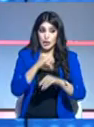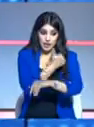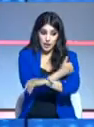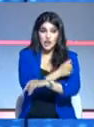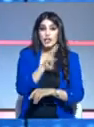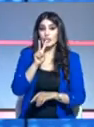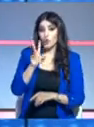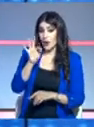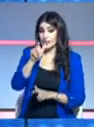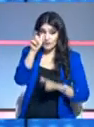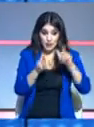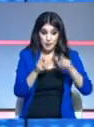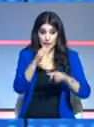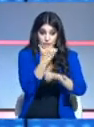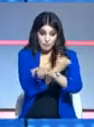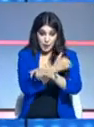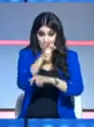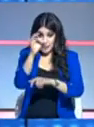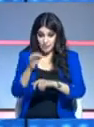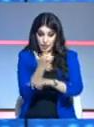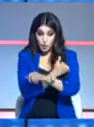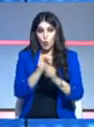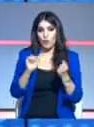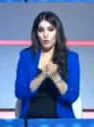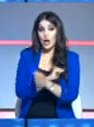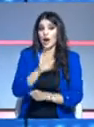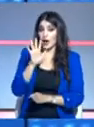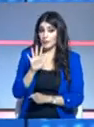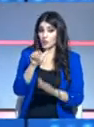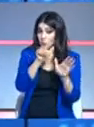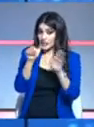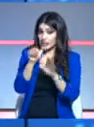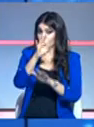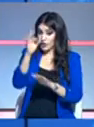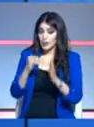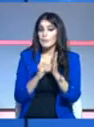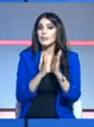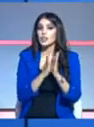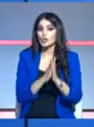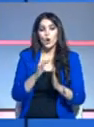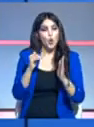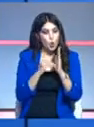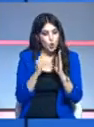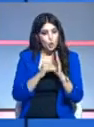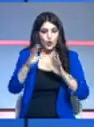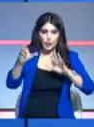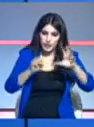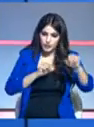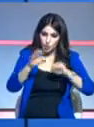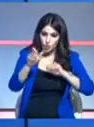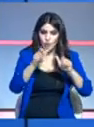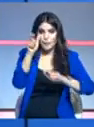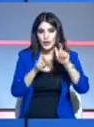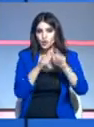52% منهم، فما 65% برك مسجلين، هذاك علاش ديما ندعيو اللي فوق الستين سنة. هل